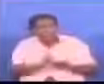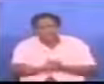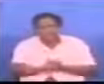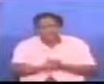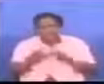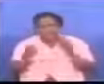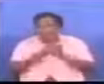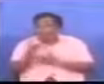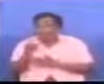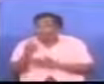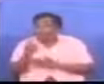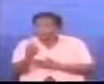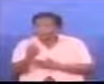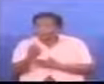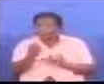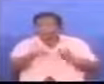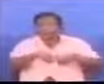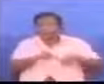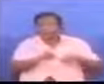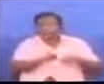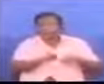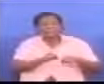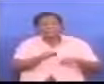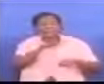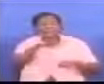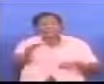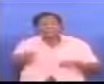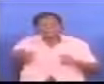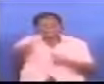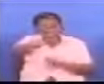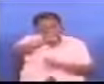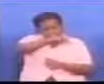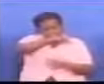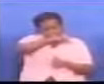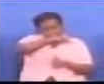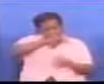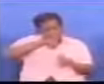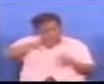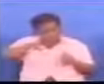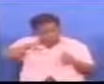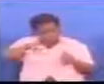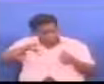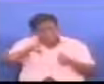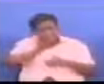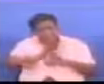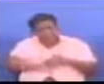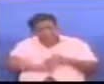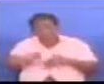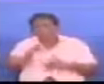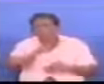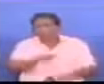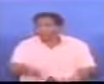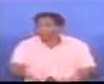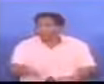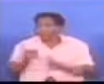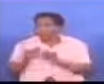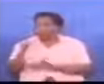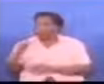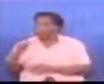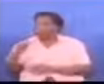zinazoendelea kuzunguka mradi wenyewe. Tuna miradi mingine ya maji hapa nchini ambayo yote inakwenda kufa, ina prove